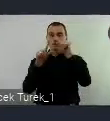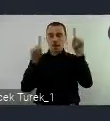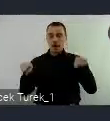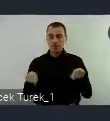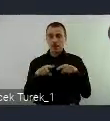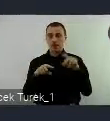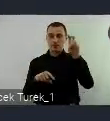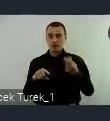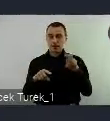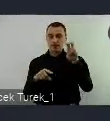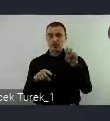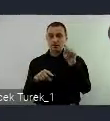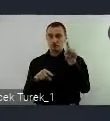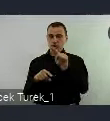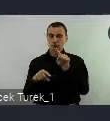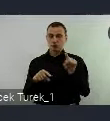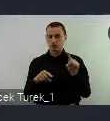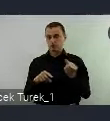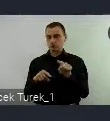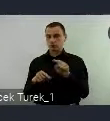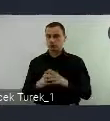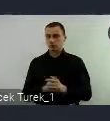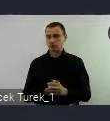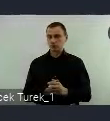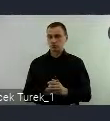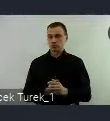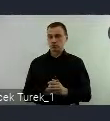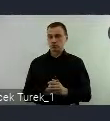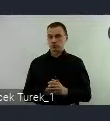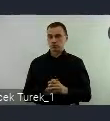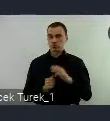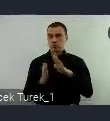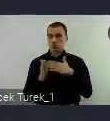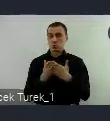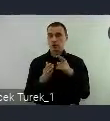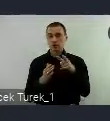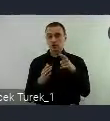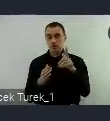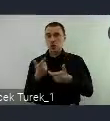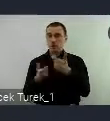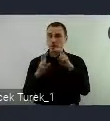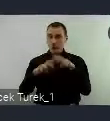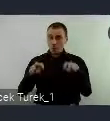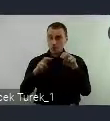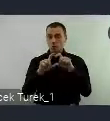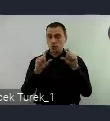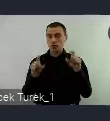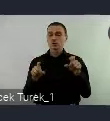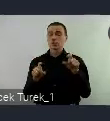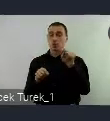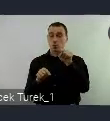przycisków mechanicznych Nie kłóćcie się na to nigdy nie pozwala Jeśli będziecie wybierać budynek w którym będziecie robić coś omijajcie